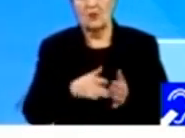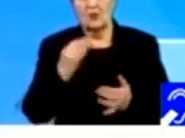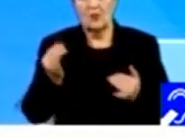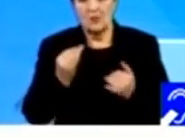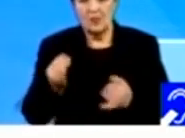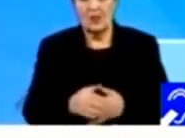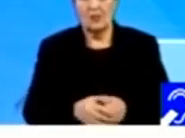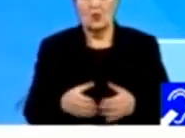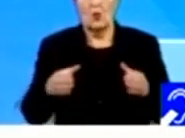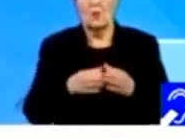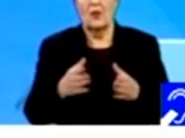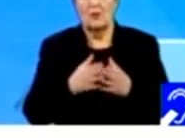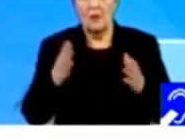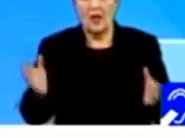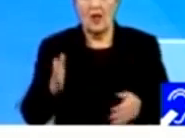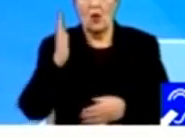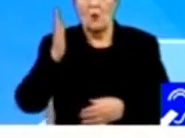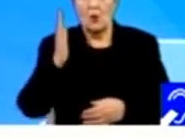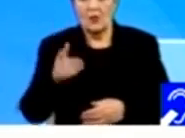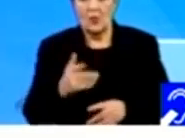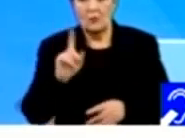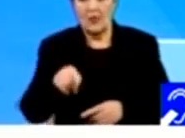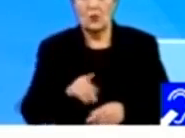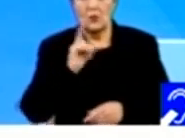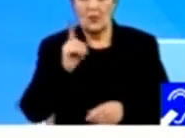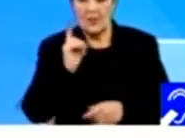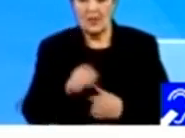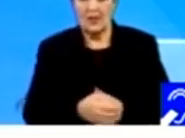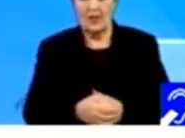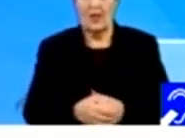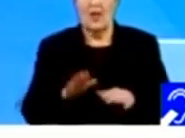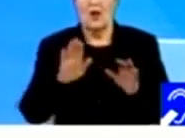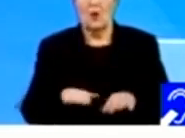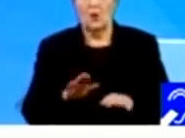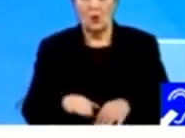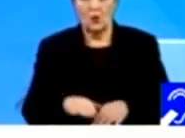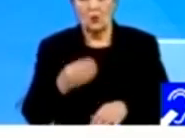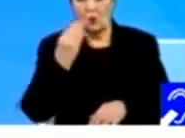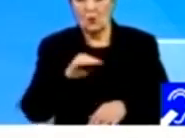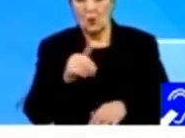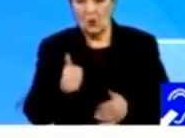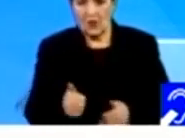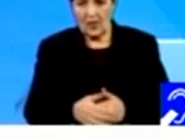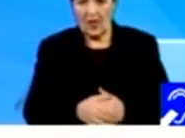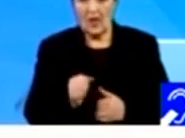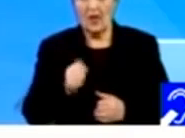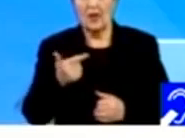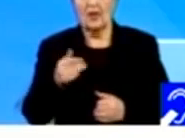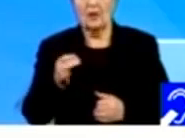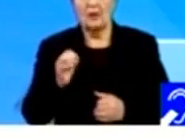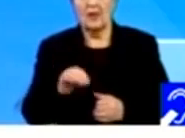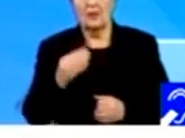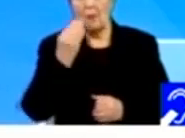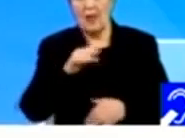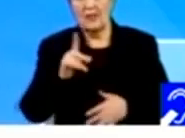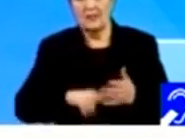și companii mari, avem și oportunități pentru tineri, avem și locuri de agrement bune și, da, este mai